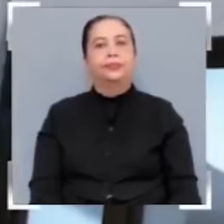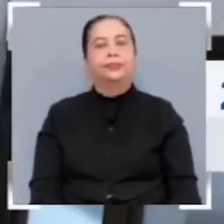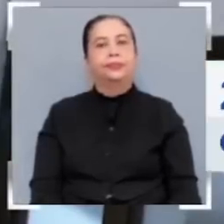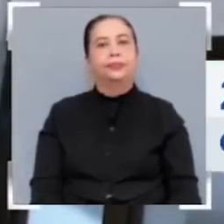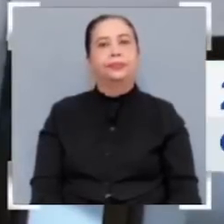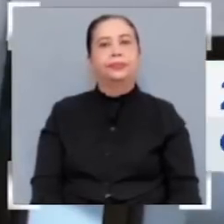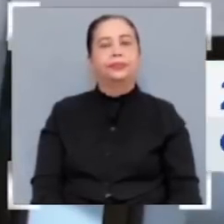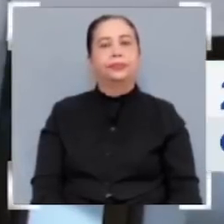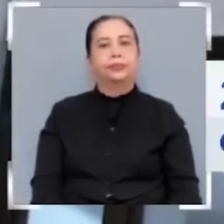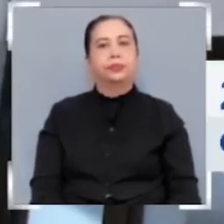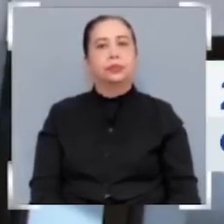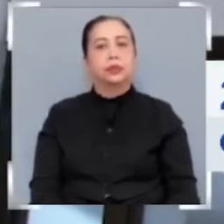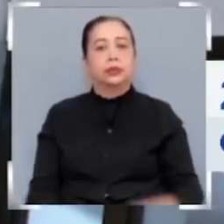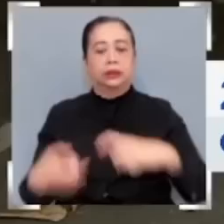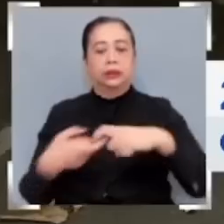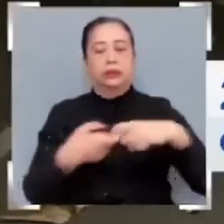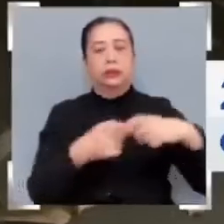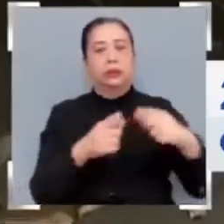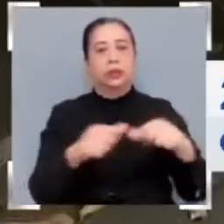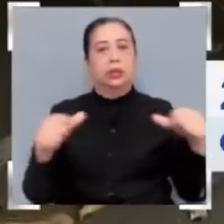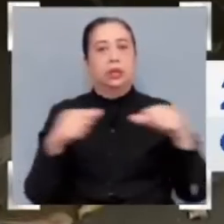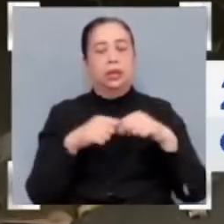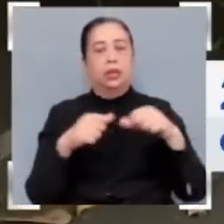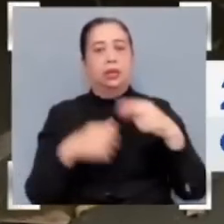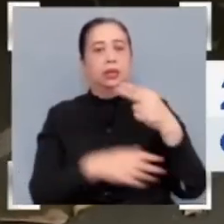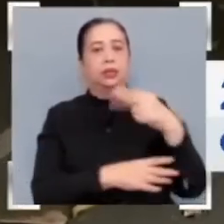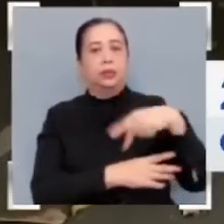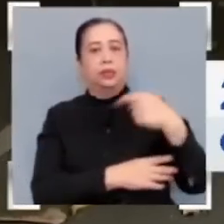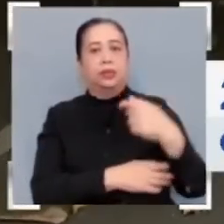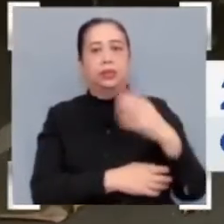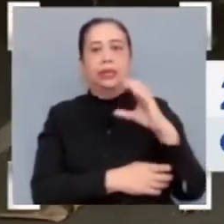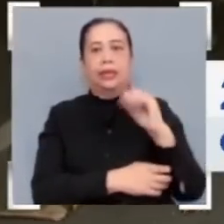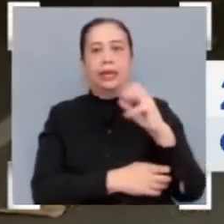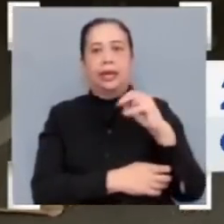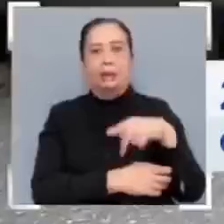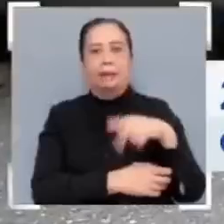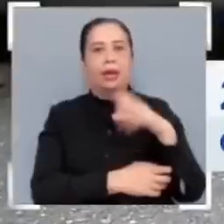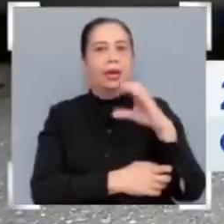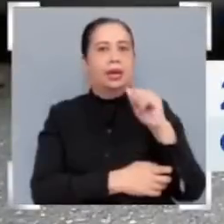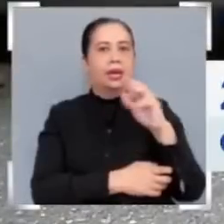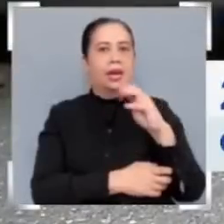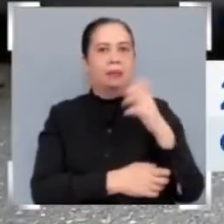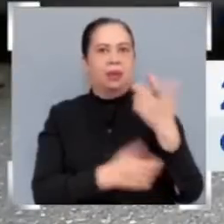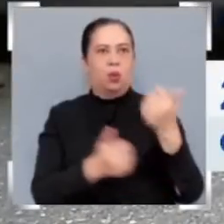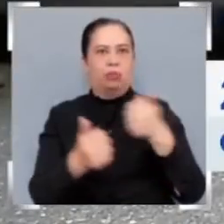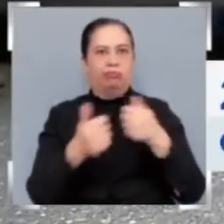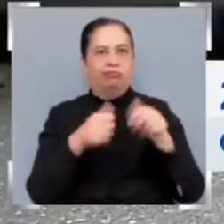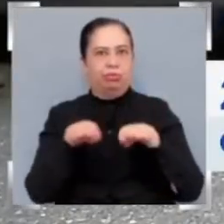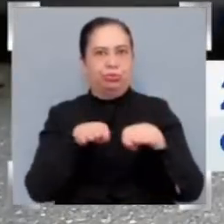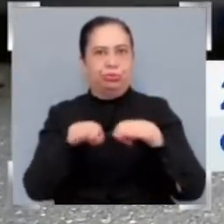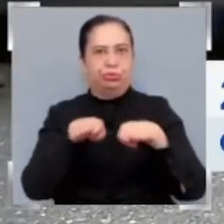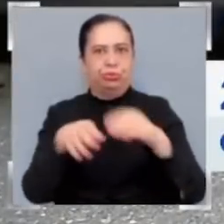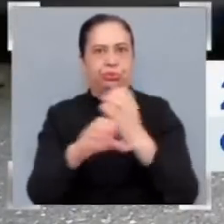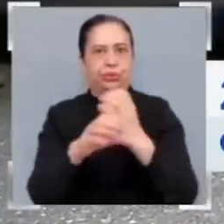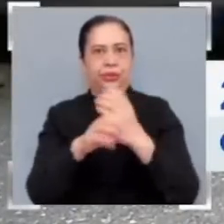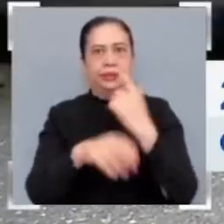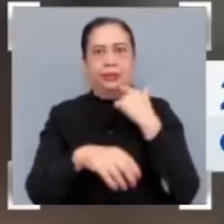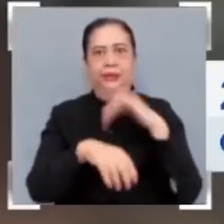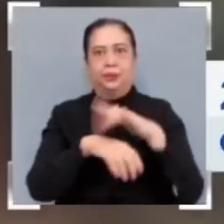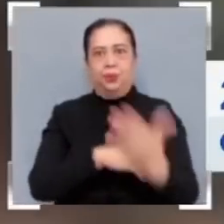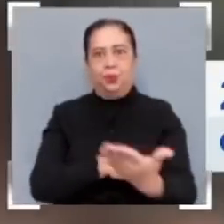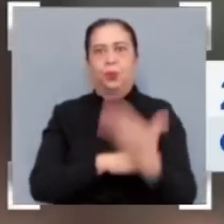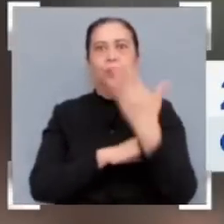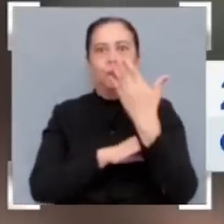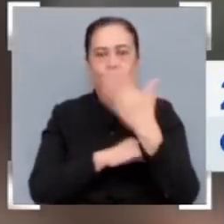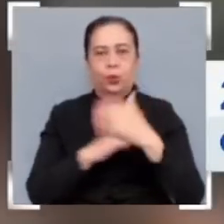Sa impounding area ng Highway Patrol Group sa Camp Crami na uwi ang umunoy balaksa ng drug racing ng dalawang kotseng ito kaninang madaling araw.